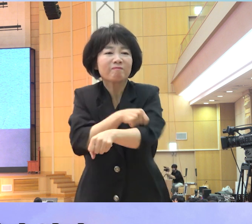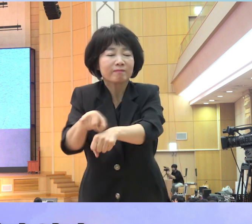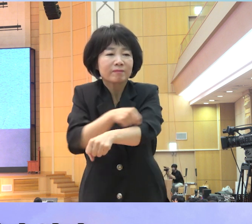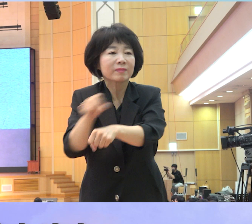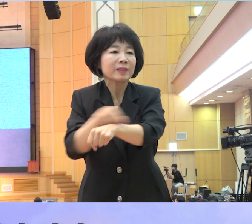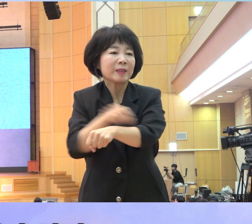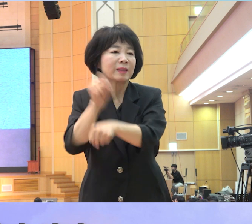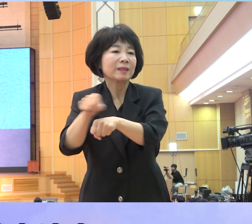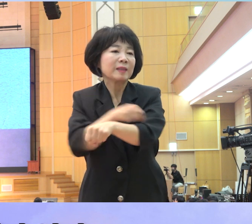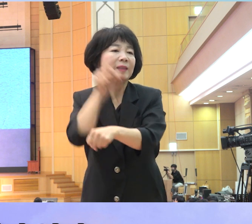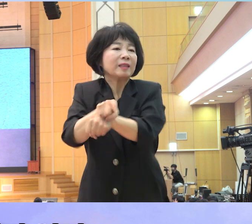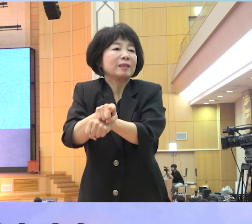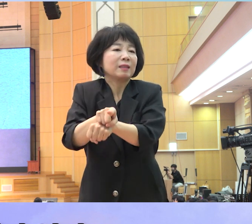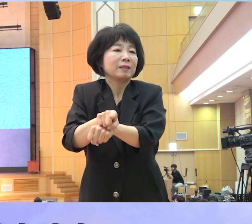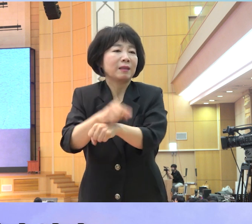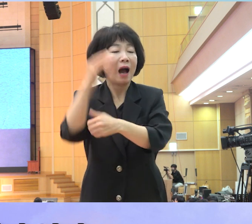특징